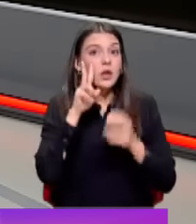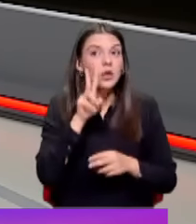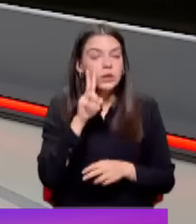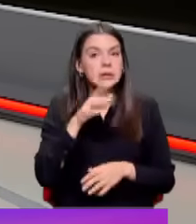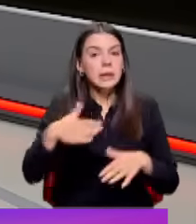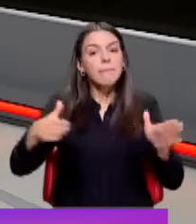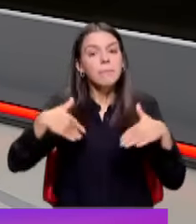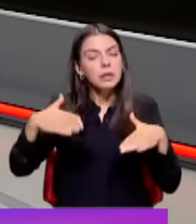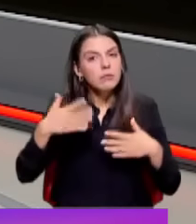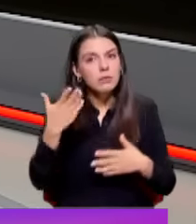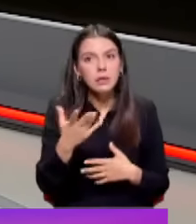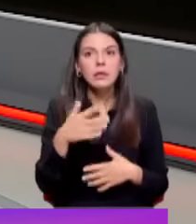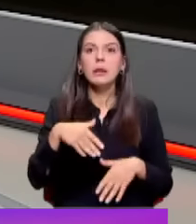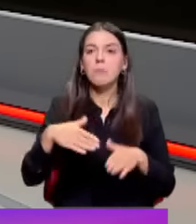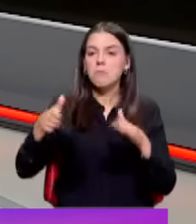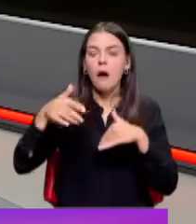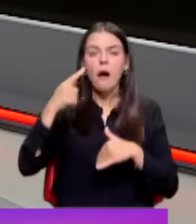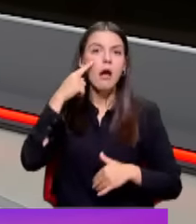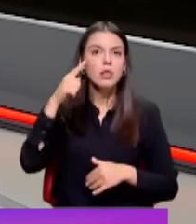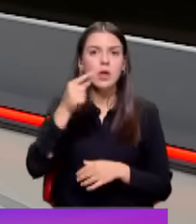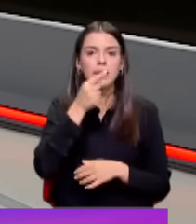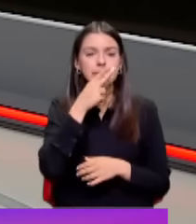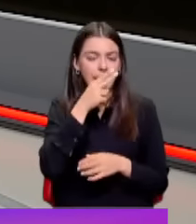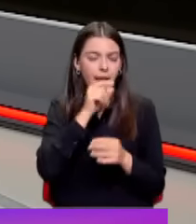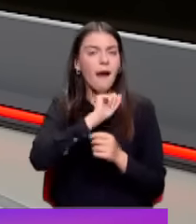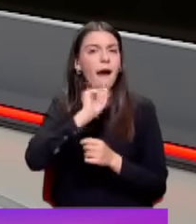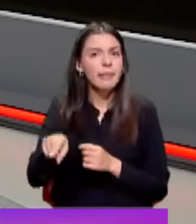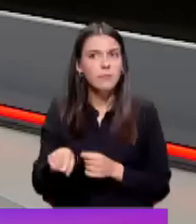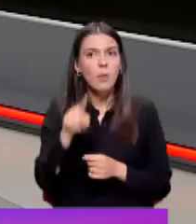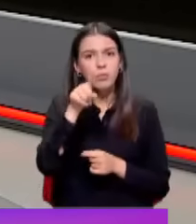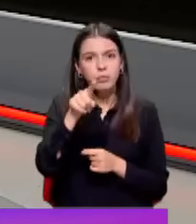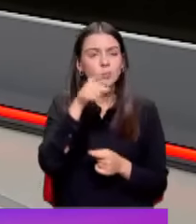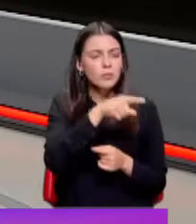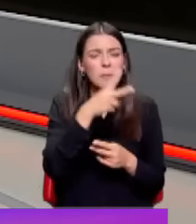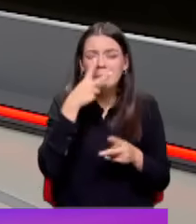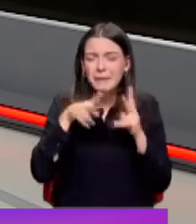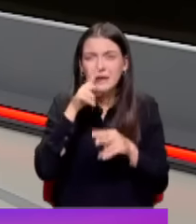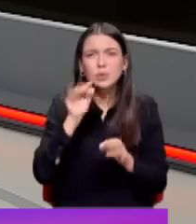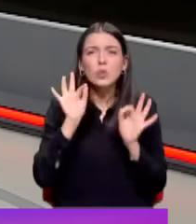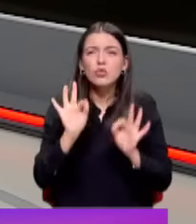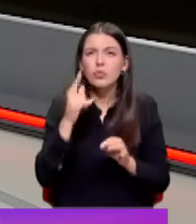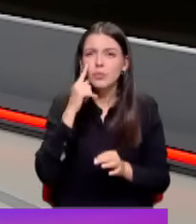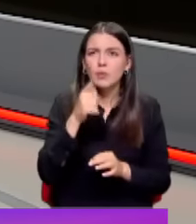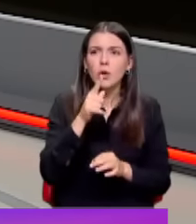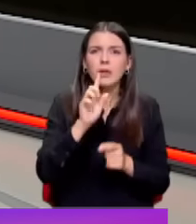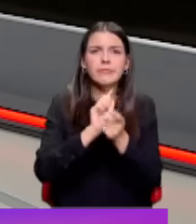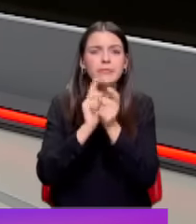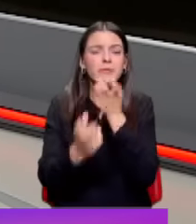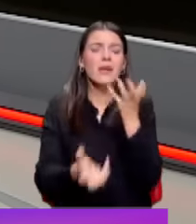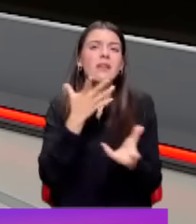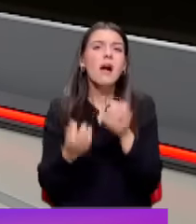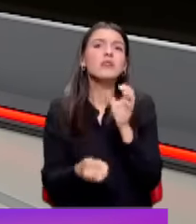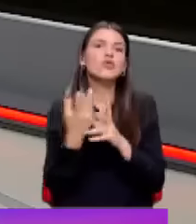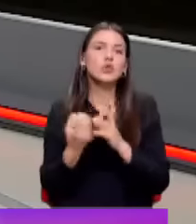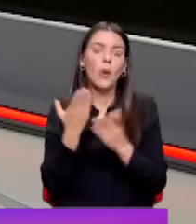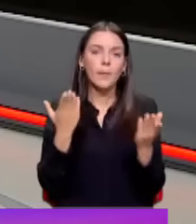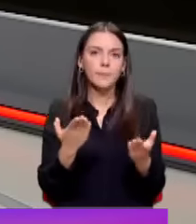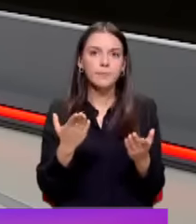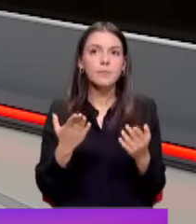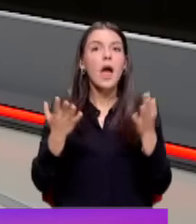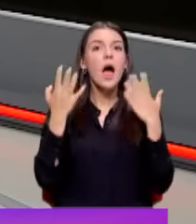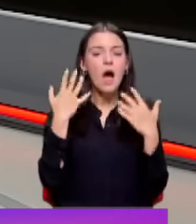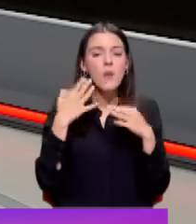ateşi, mangal yakmak, izmarit atmak, bu ve buna benzer durumlar dolayısıyla çıktı pek çok yangın. İklim